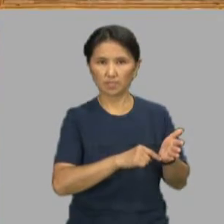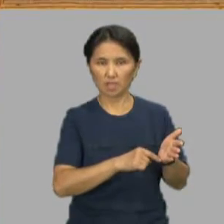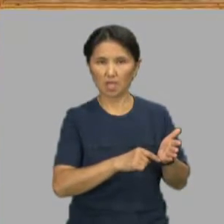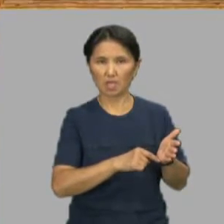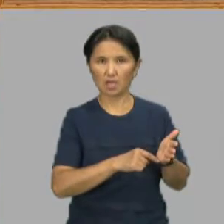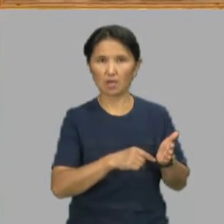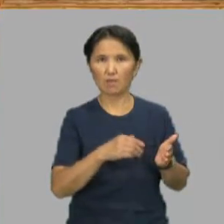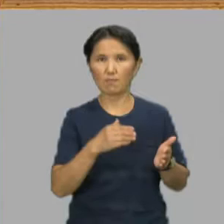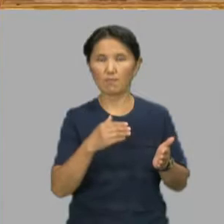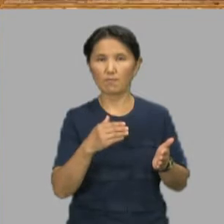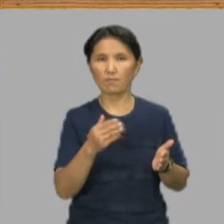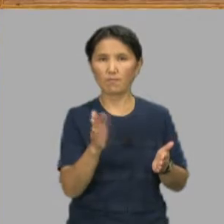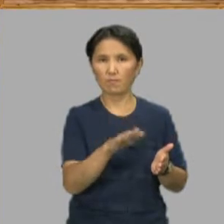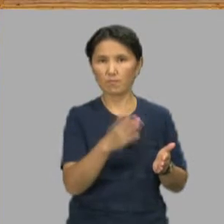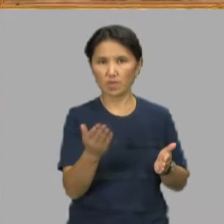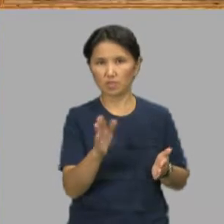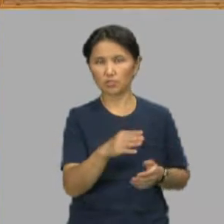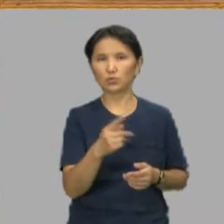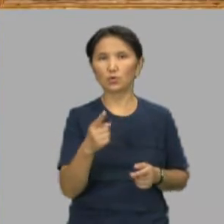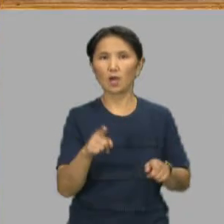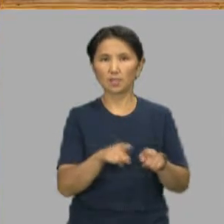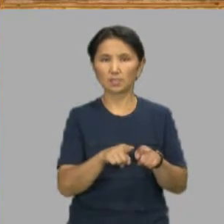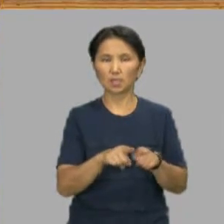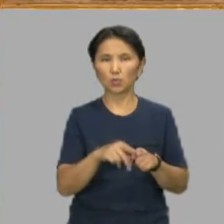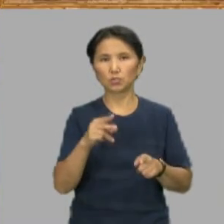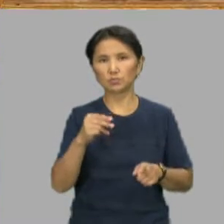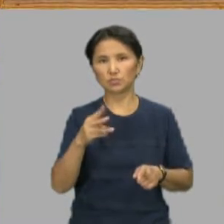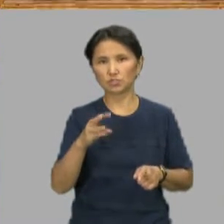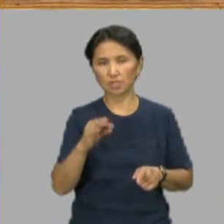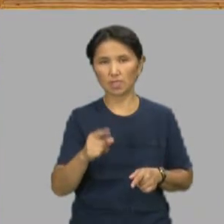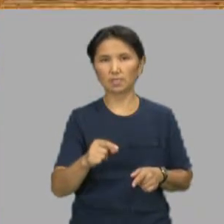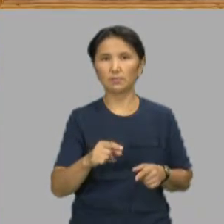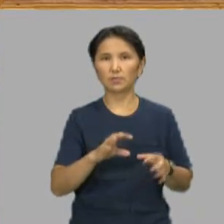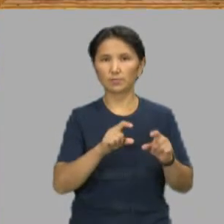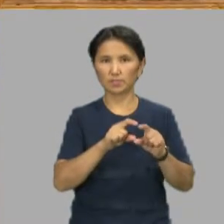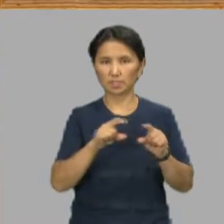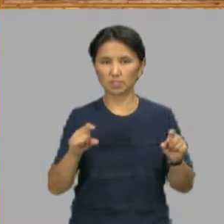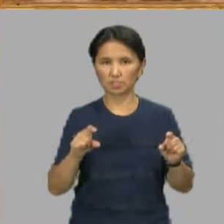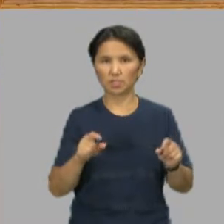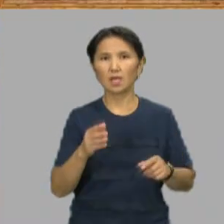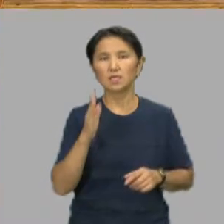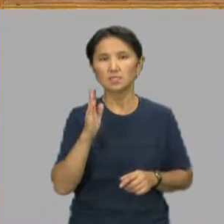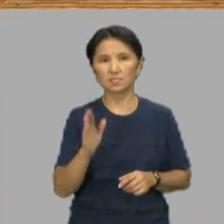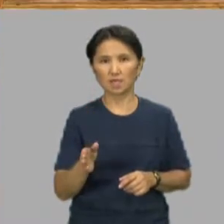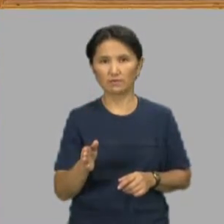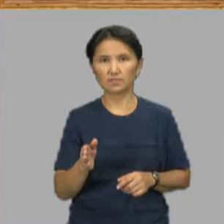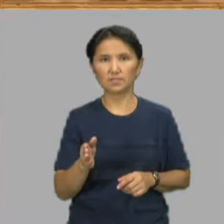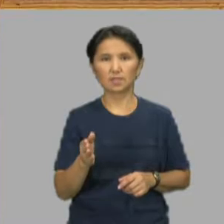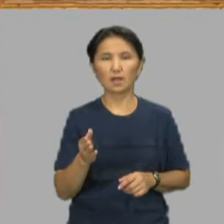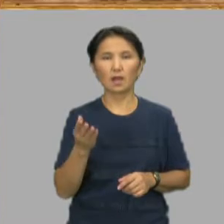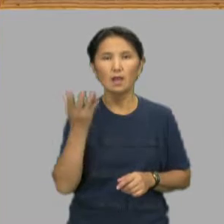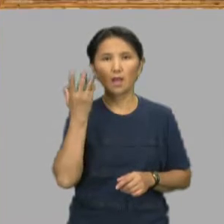Запятая между однородными членами предложения ставится,